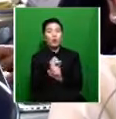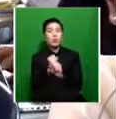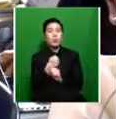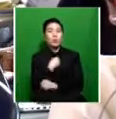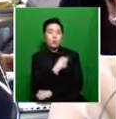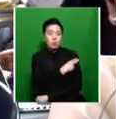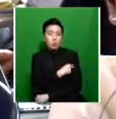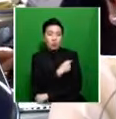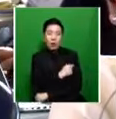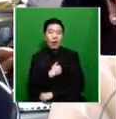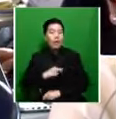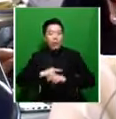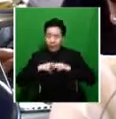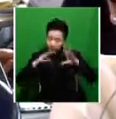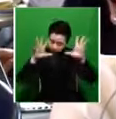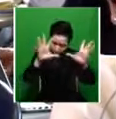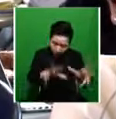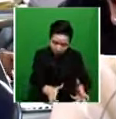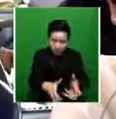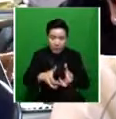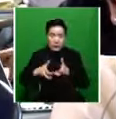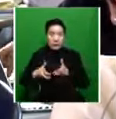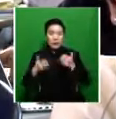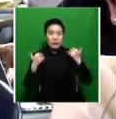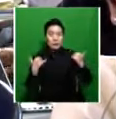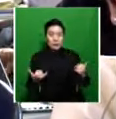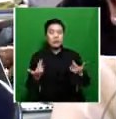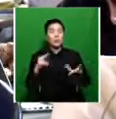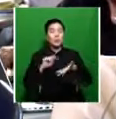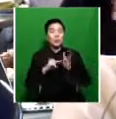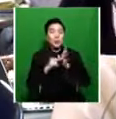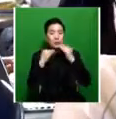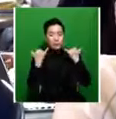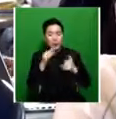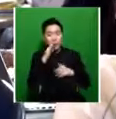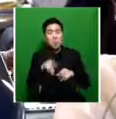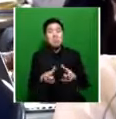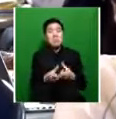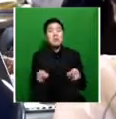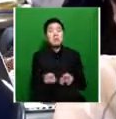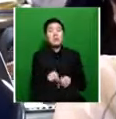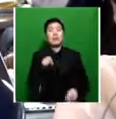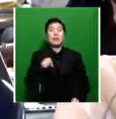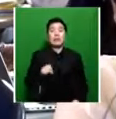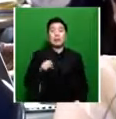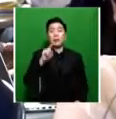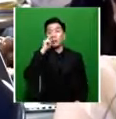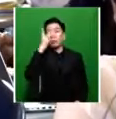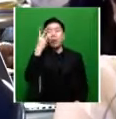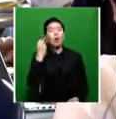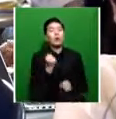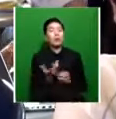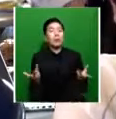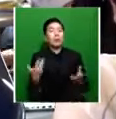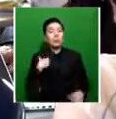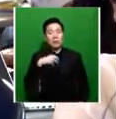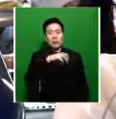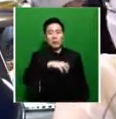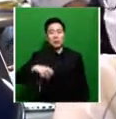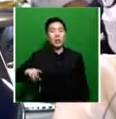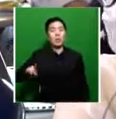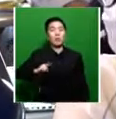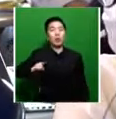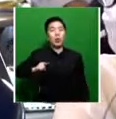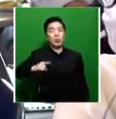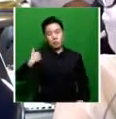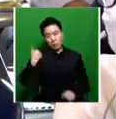าลเนี่ยเปลี่ยนแต่ตอนนั้นโรงพยาบาลก็ไม่มีความพร้อมเพราะฉะนั้นถ้าเกิดว่ามันมีในเคสกรณีแบบนี้ขึ้นอีกนะครับมันจะมีหน่วยงานไหนที่รับ